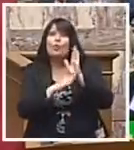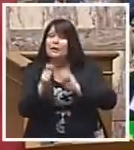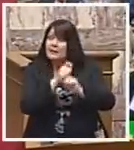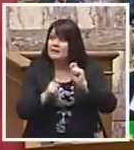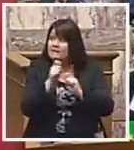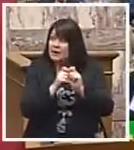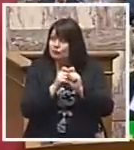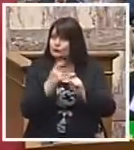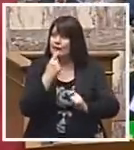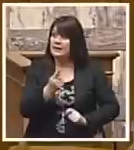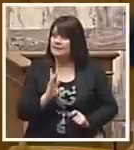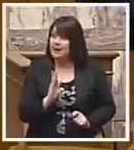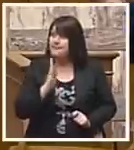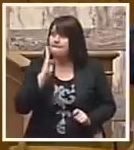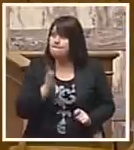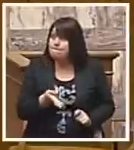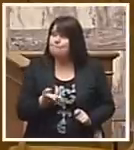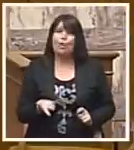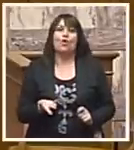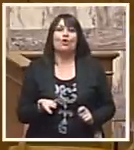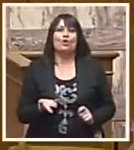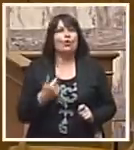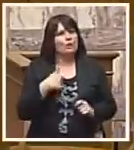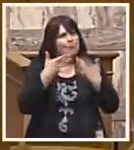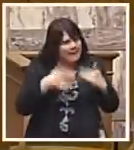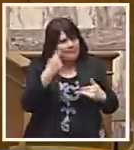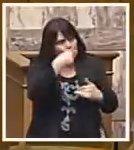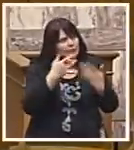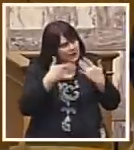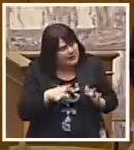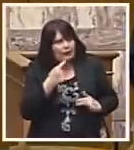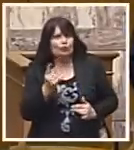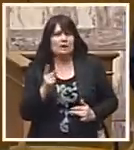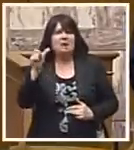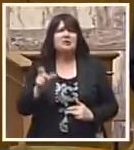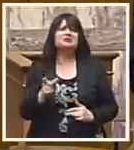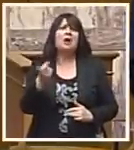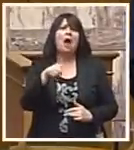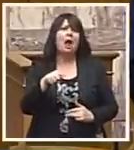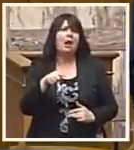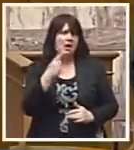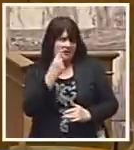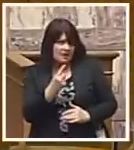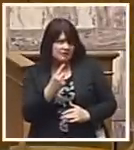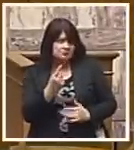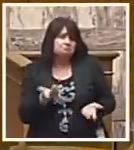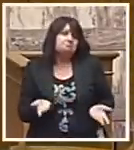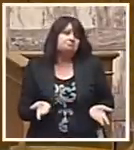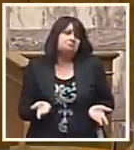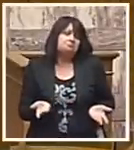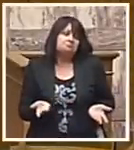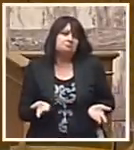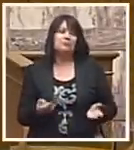βεβαίως, όπως είπα, μπορώ να κάνω και την προσωπική υπέρβαση. Εσείς άλλα είδατε.